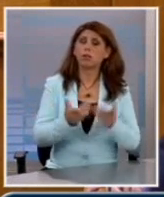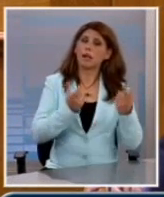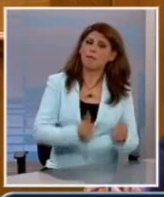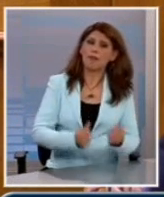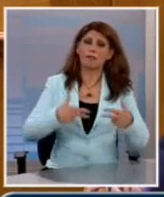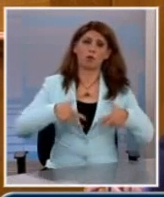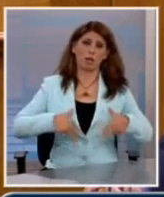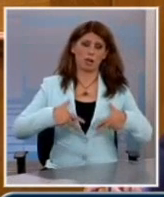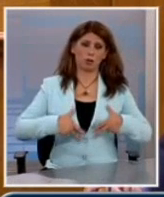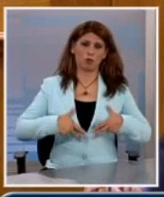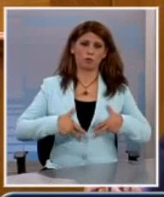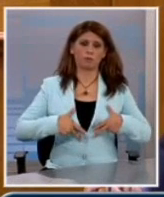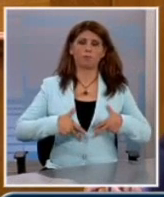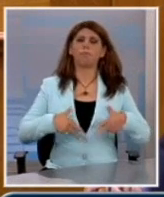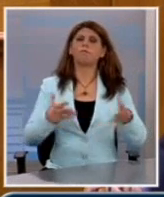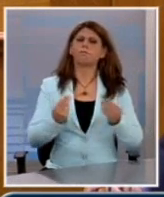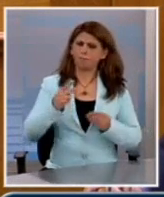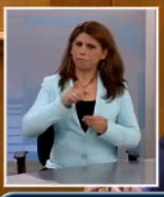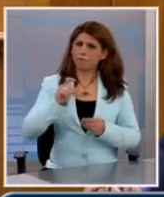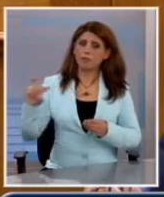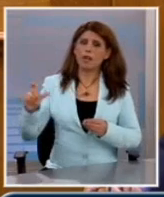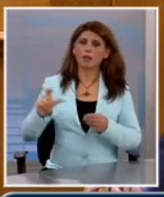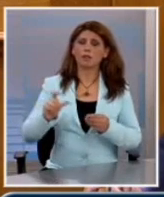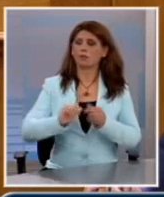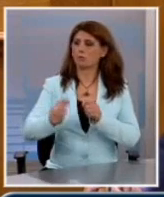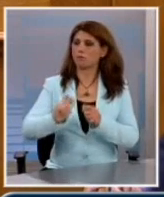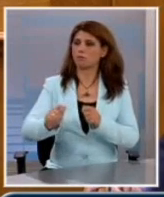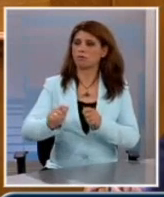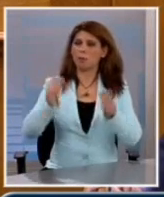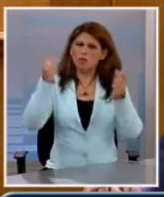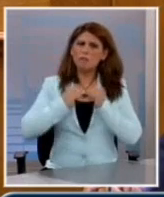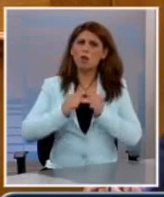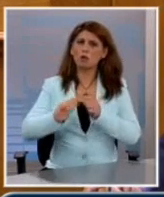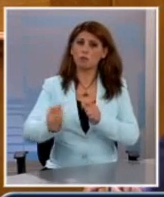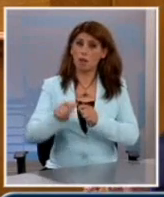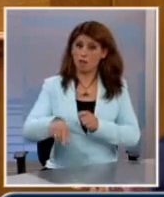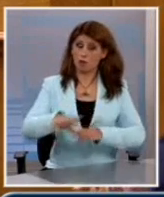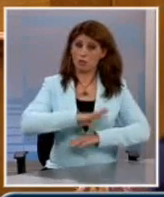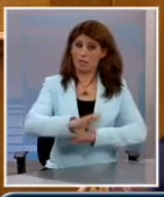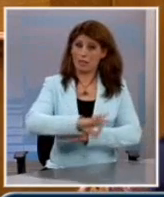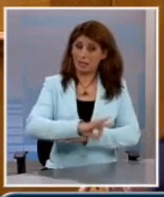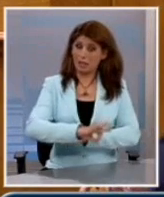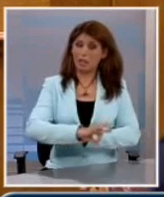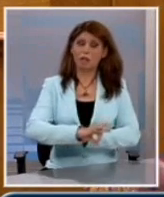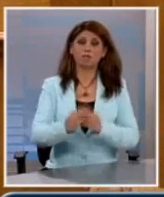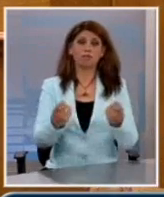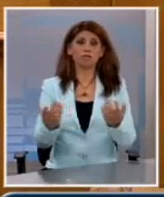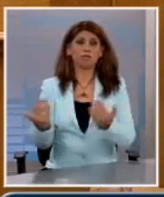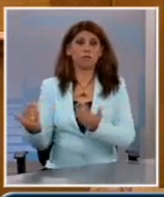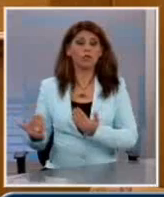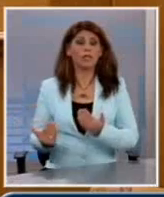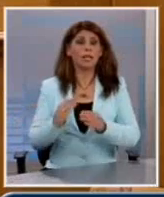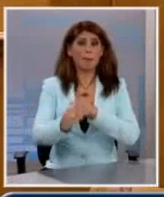το κράτος με αρκετά δισεκατομμύρια για αποζημιώσεις, και αν αυτό συνιστά στρατηγική προσέλκυση